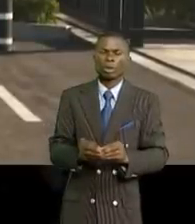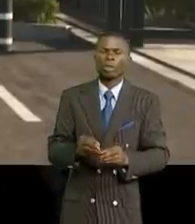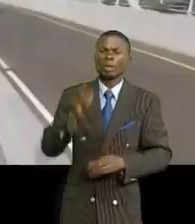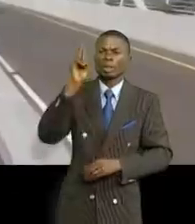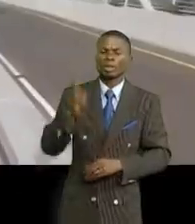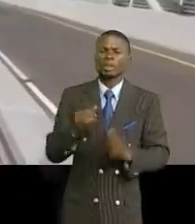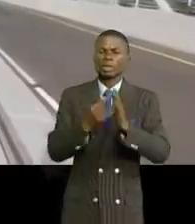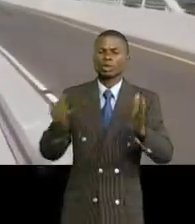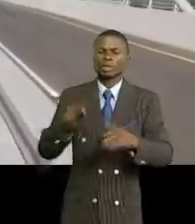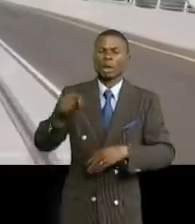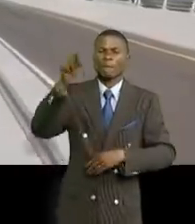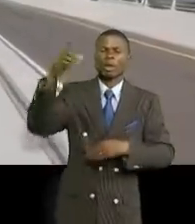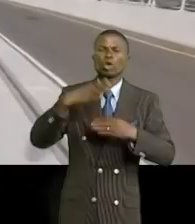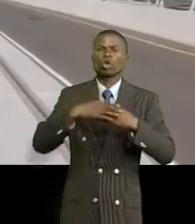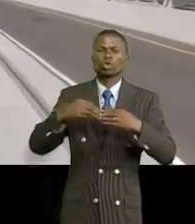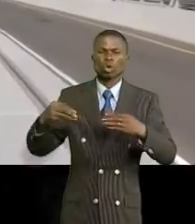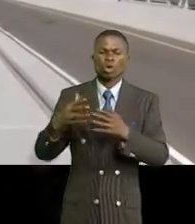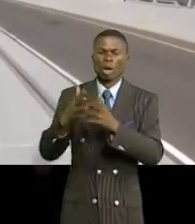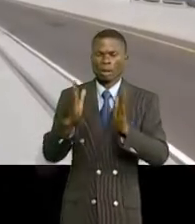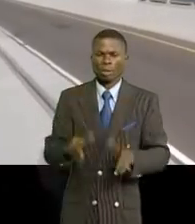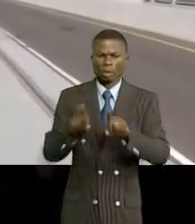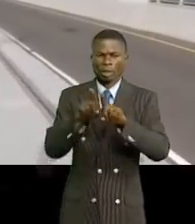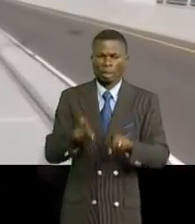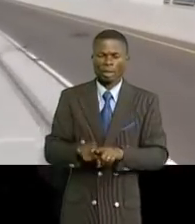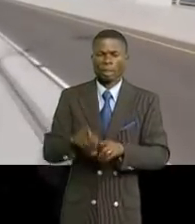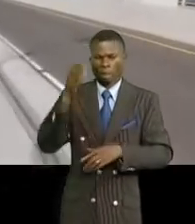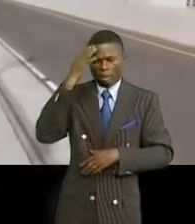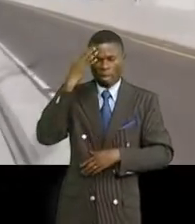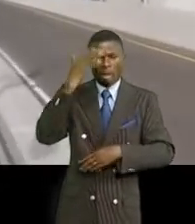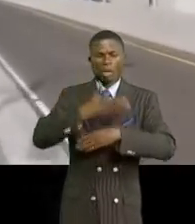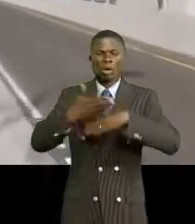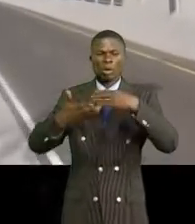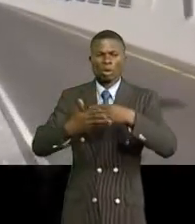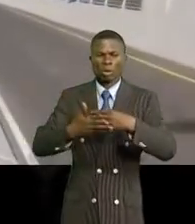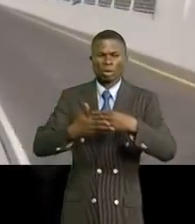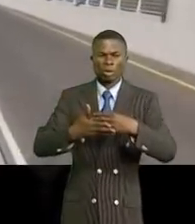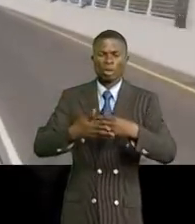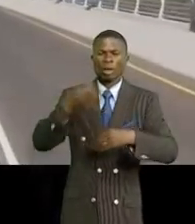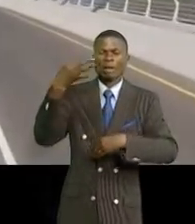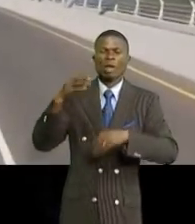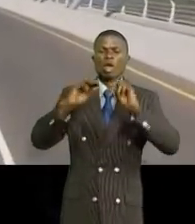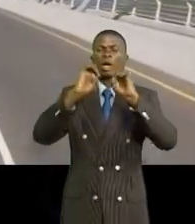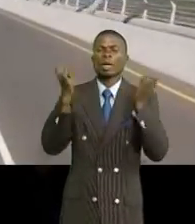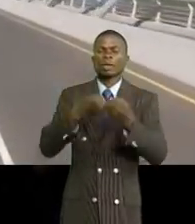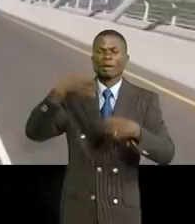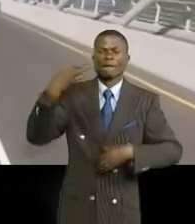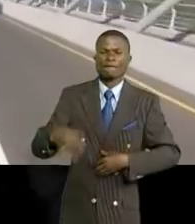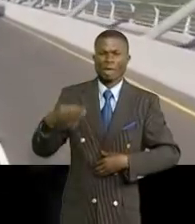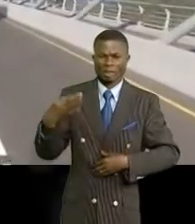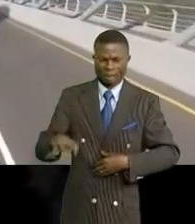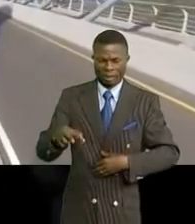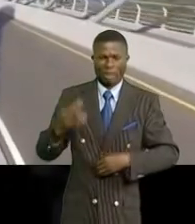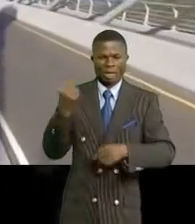millions de dollars mais également il faut savoir qu'elle était conçue par les courts français et 10 et les travaux ont